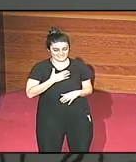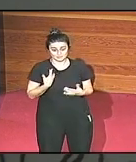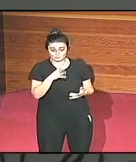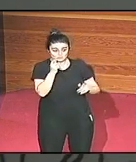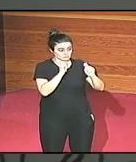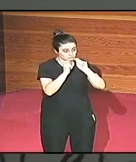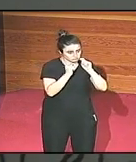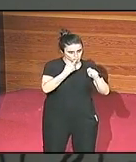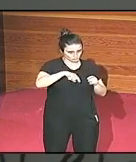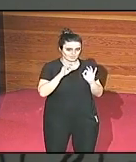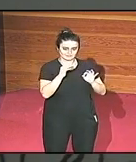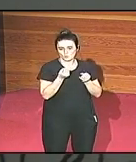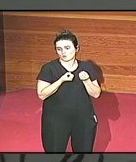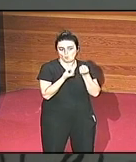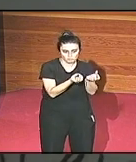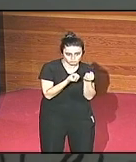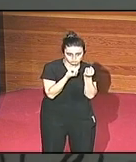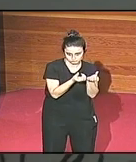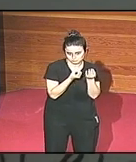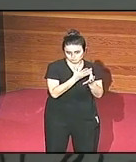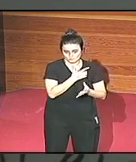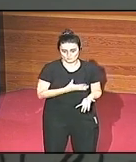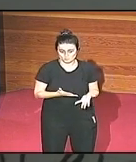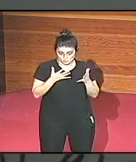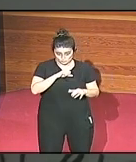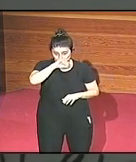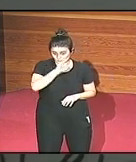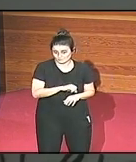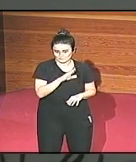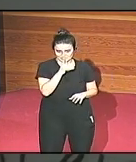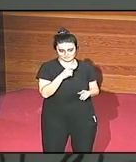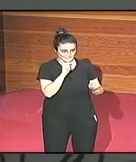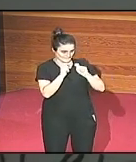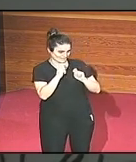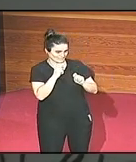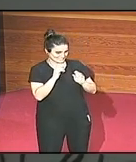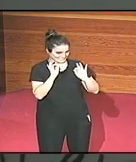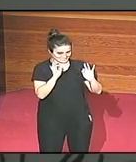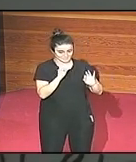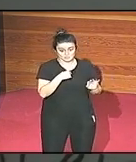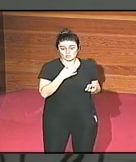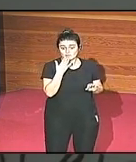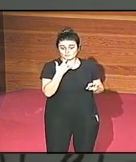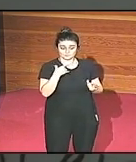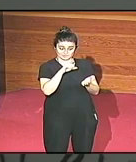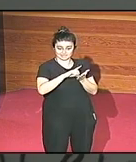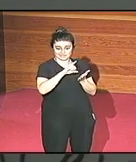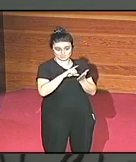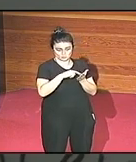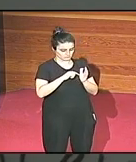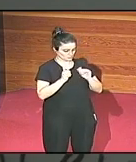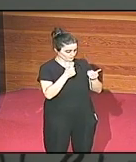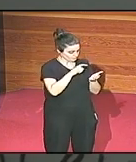direla, garela. Ez? Eta hori egitea maite dugula, eta horregatik iritsi garela. Nire kasuan, ni literaturatik abiatu nintzen,